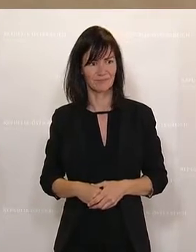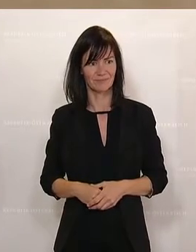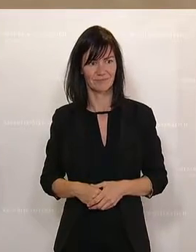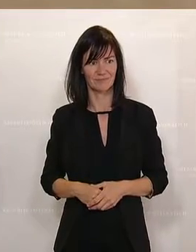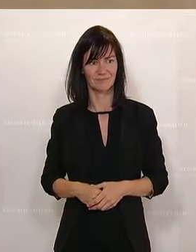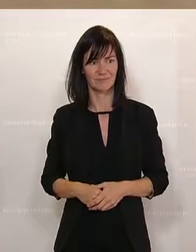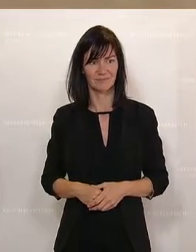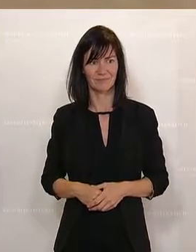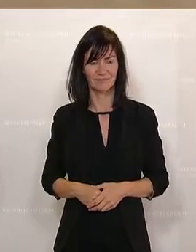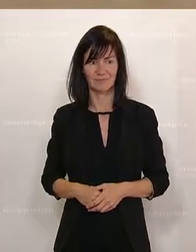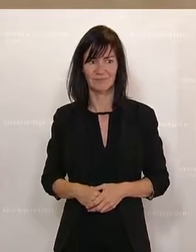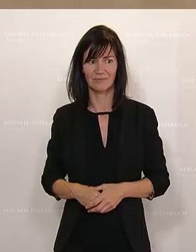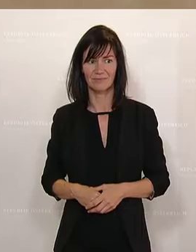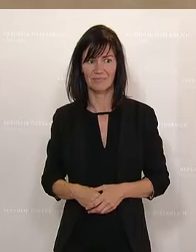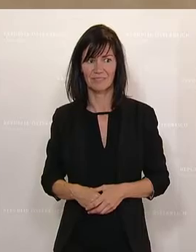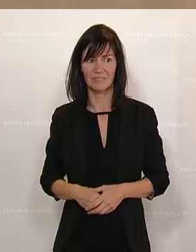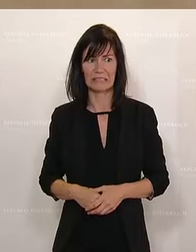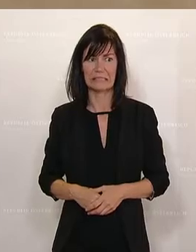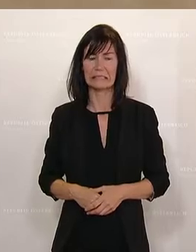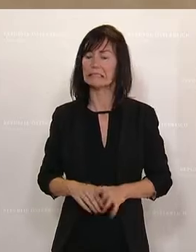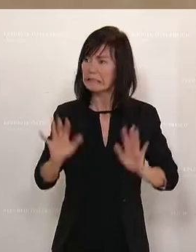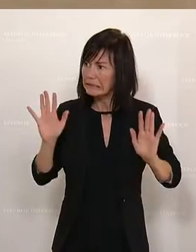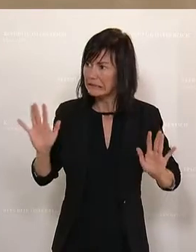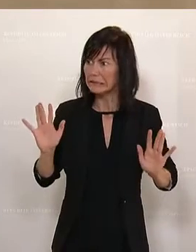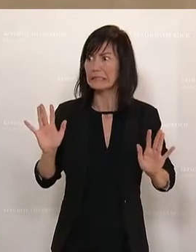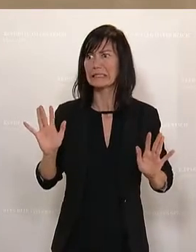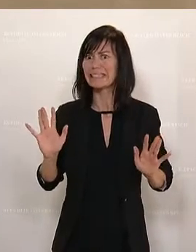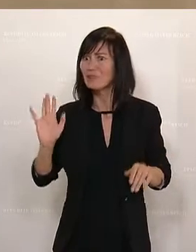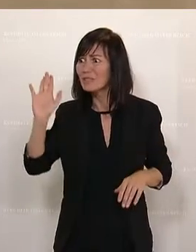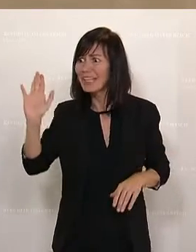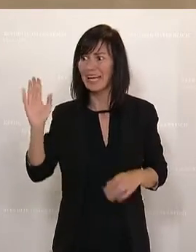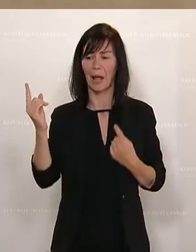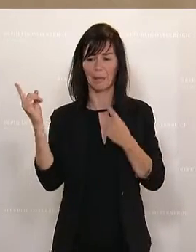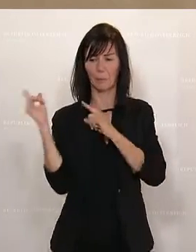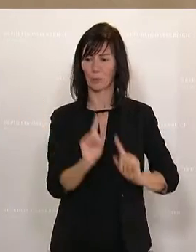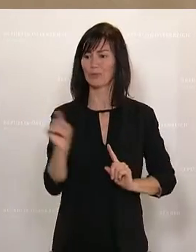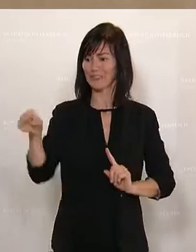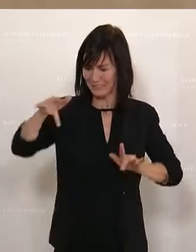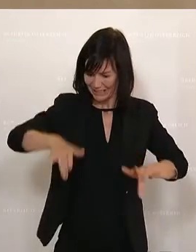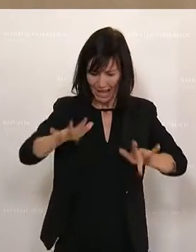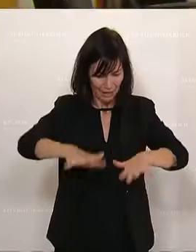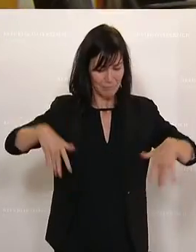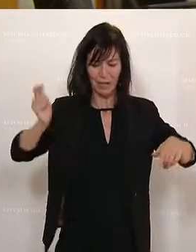Sie verdienen mehr, es ist wurscht, aber von diesem Platz her verdienen Sie 5.000 netto.